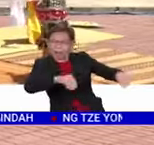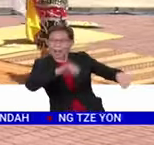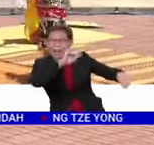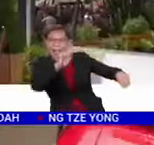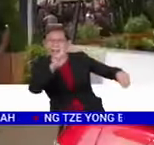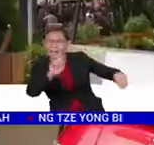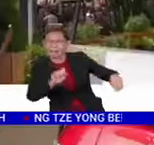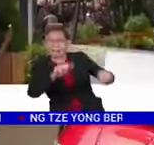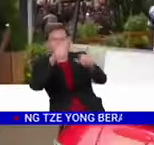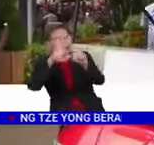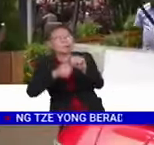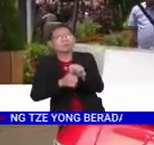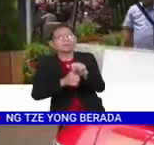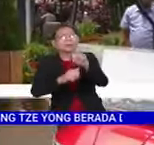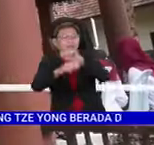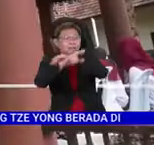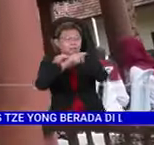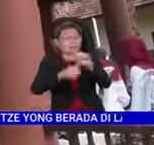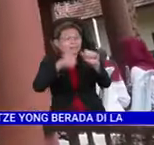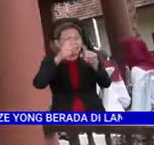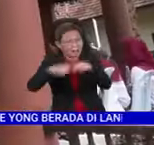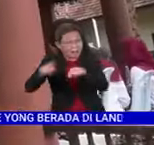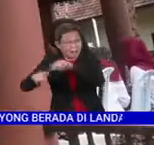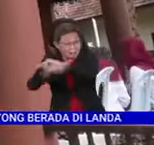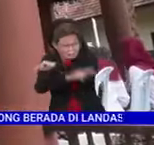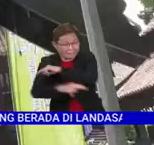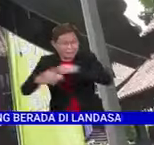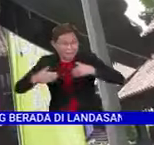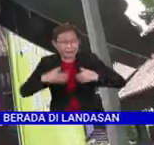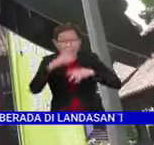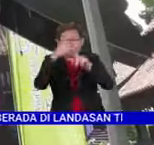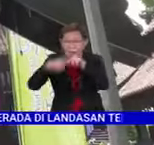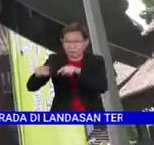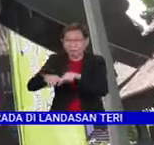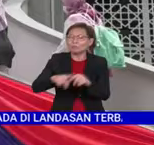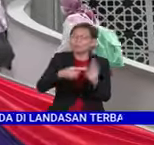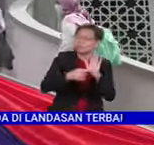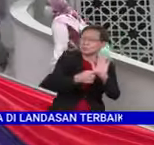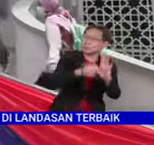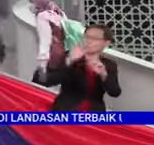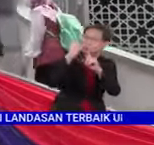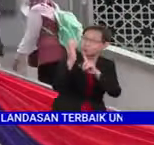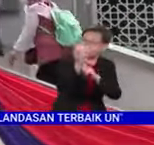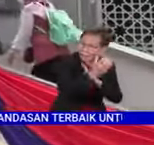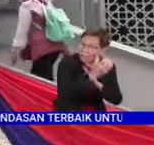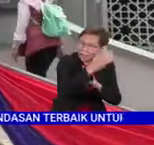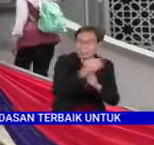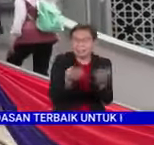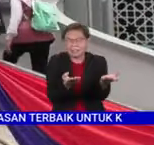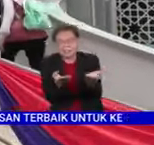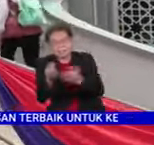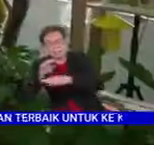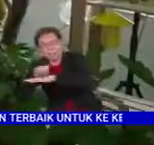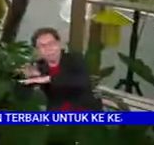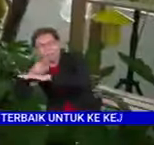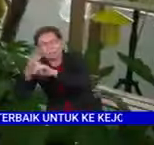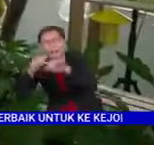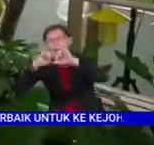di setiap negeri yang ada di situ, malah pelbagai persembahan budaya dan juga hikmat nasihat